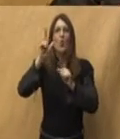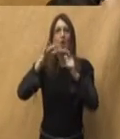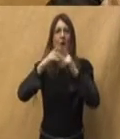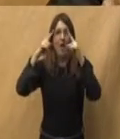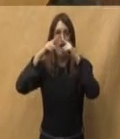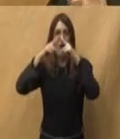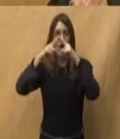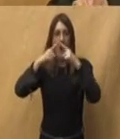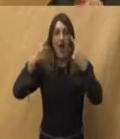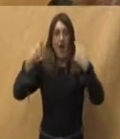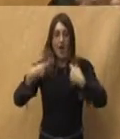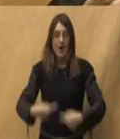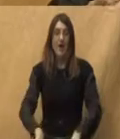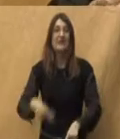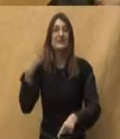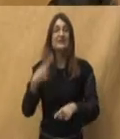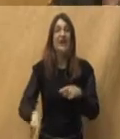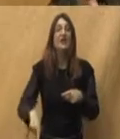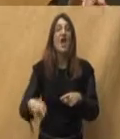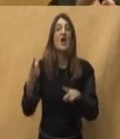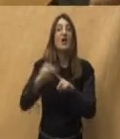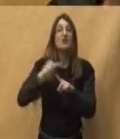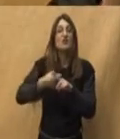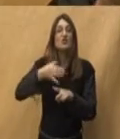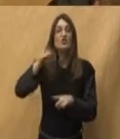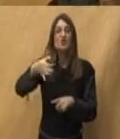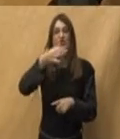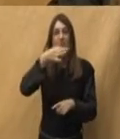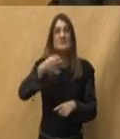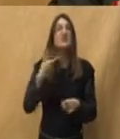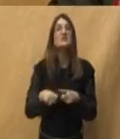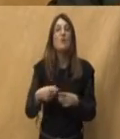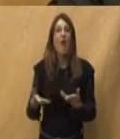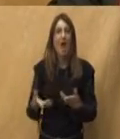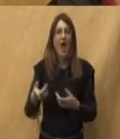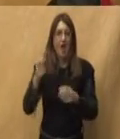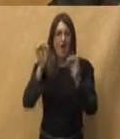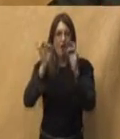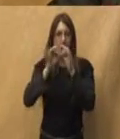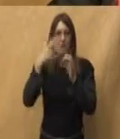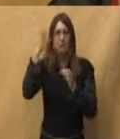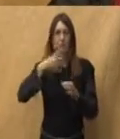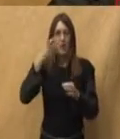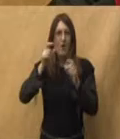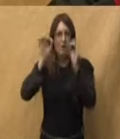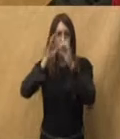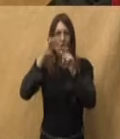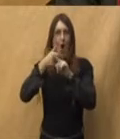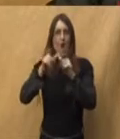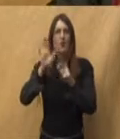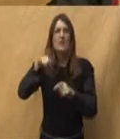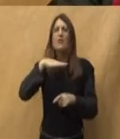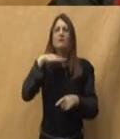dnu krumpirov čips. Najnezdravija namirnica. Zašto? Vrlo jednostavno. Zato što je brokula puna izdašnih